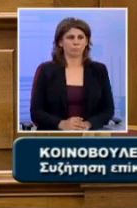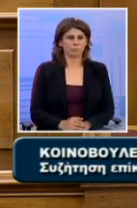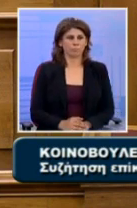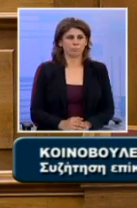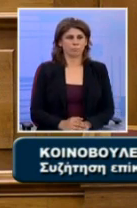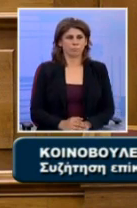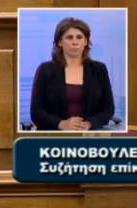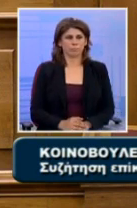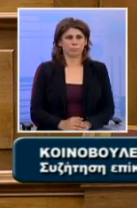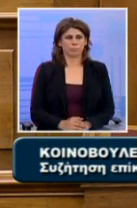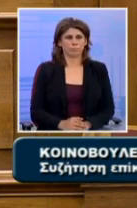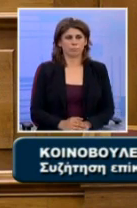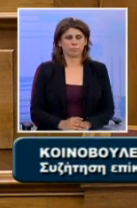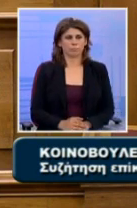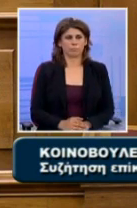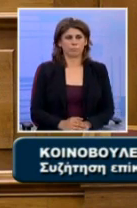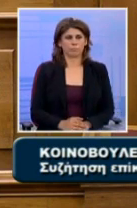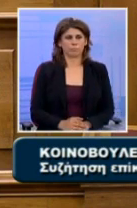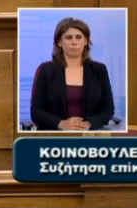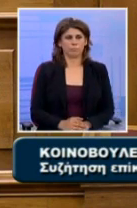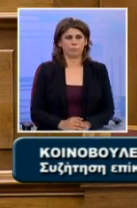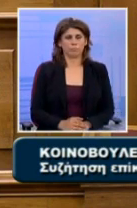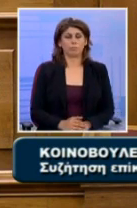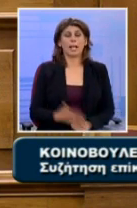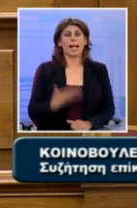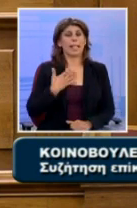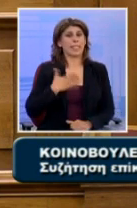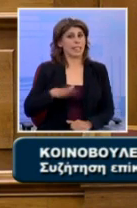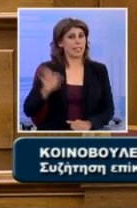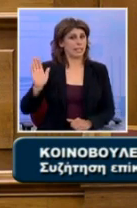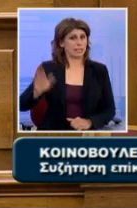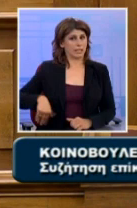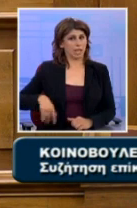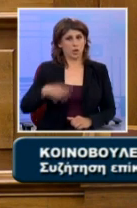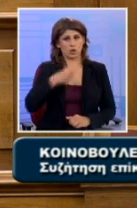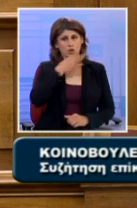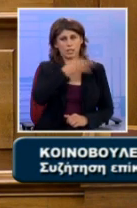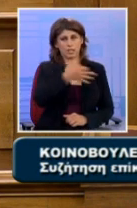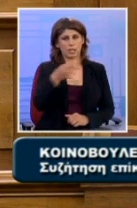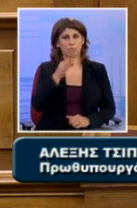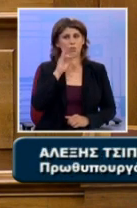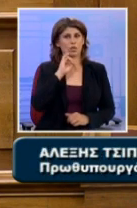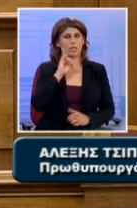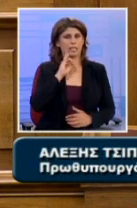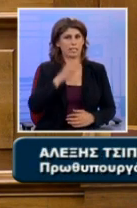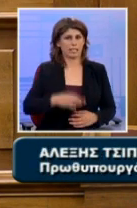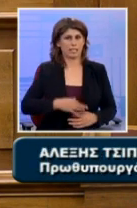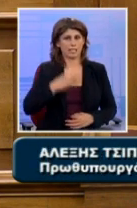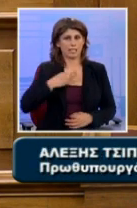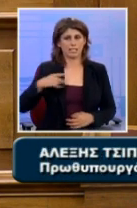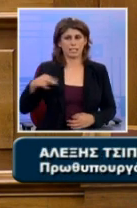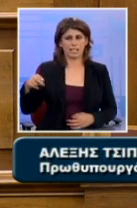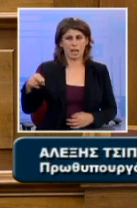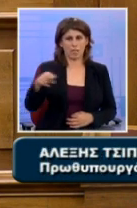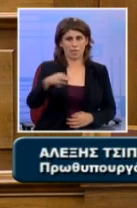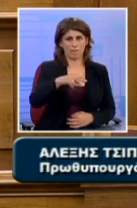τέλος να σας πω, κυρίες και κύριοι συνάδελφοι,